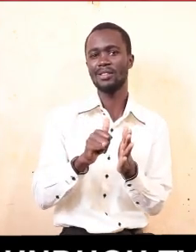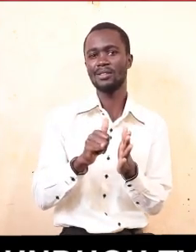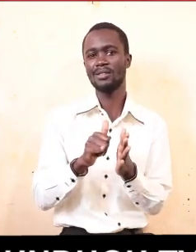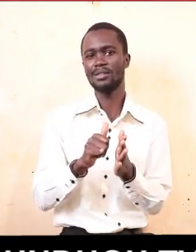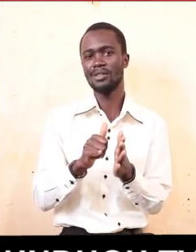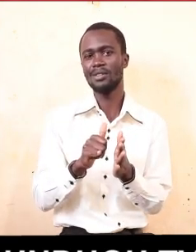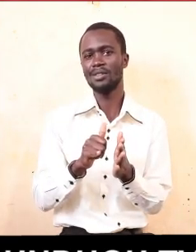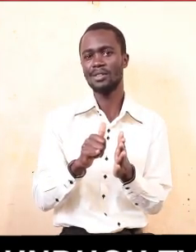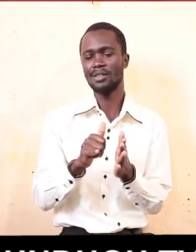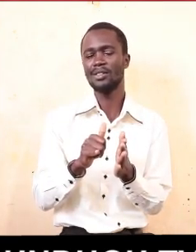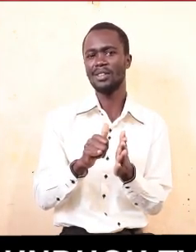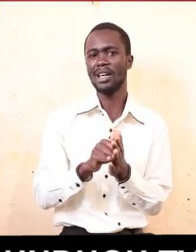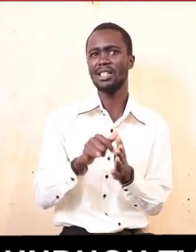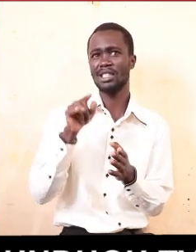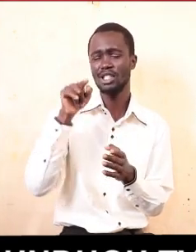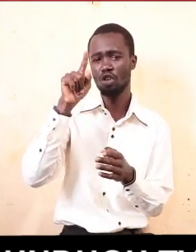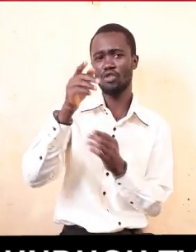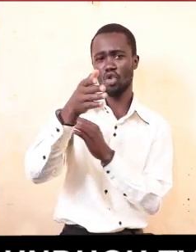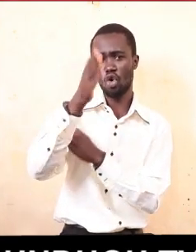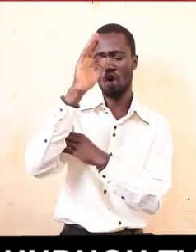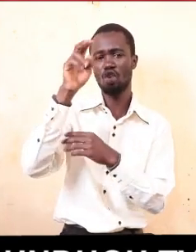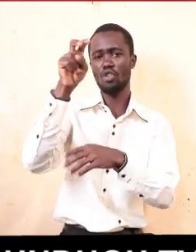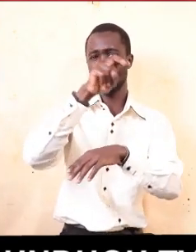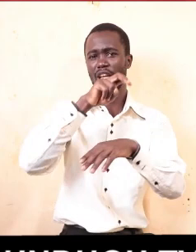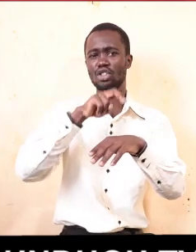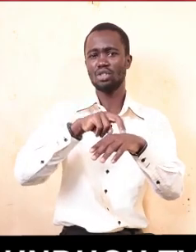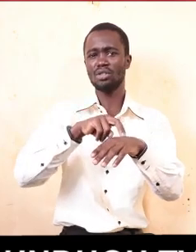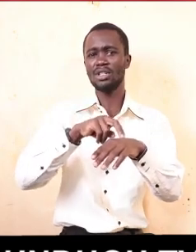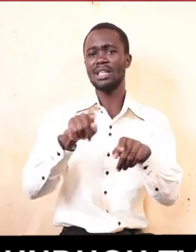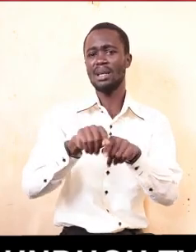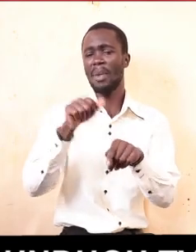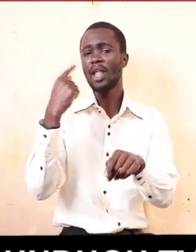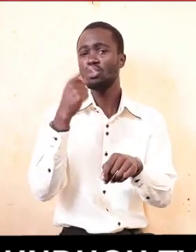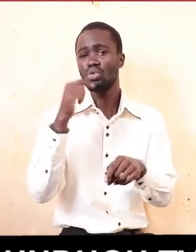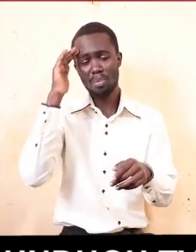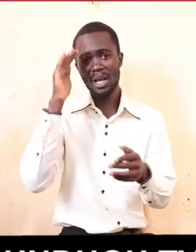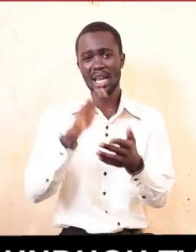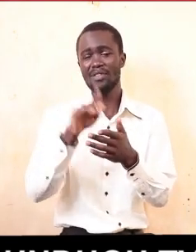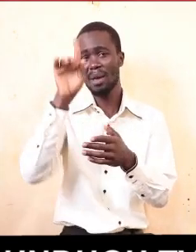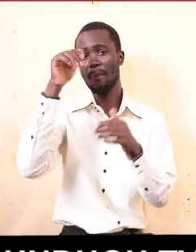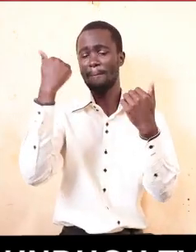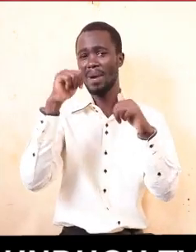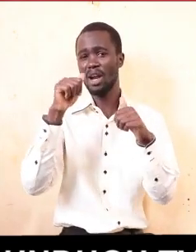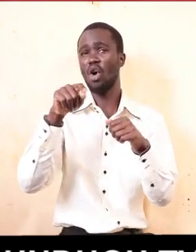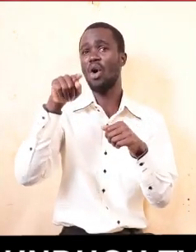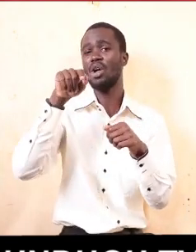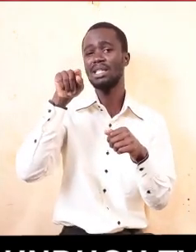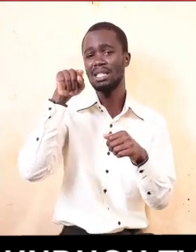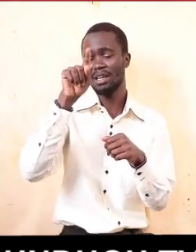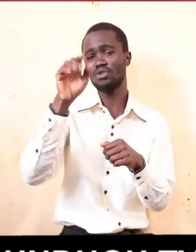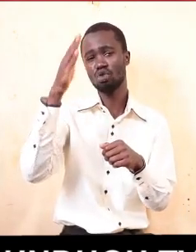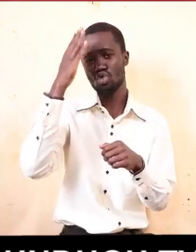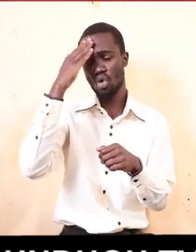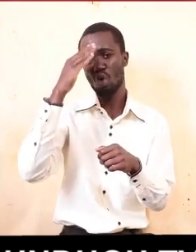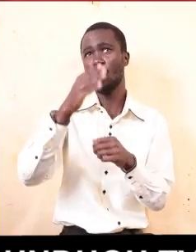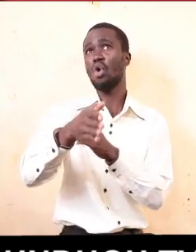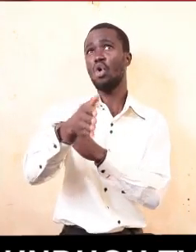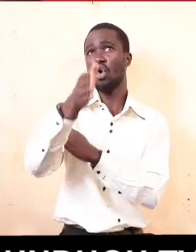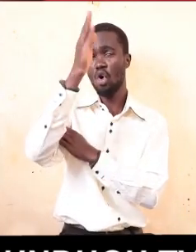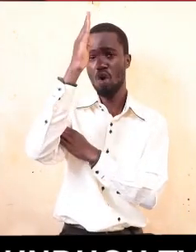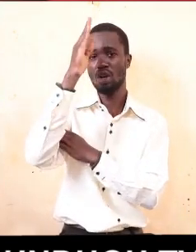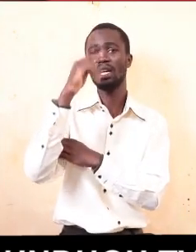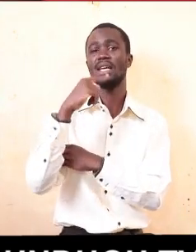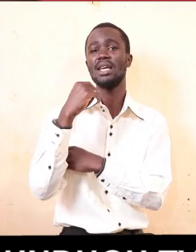na wengine ambao hawajamwamini, atajulikana kuwa ndiye Bwana. Maana yake ndiye Bwana